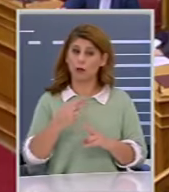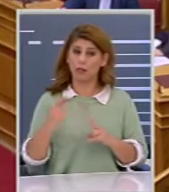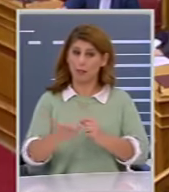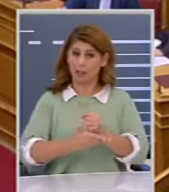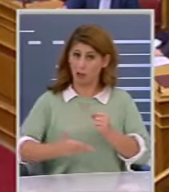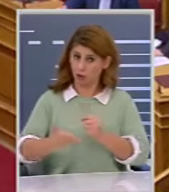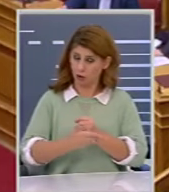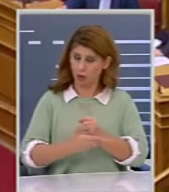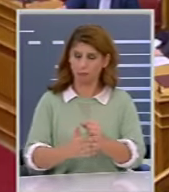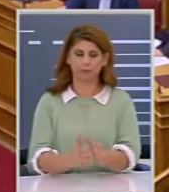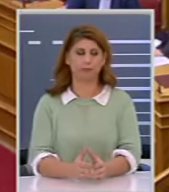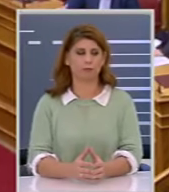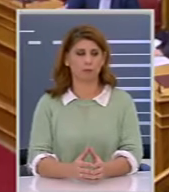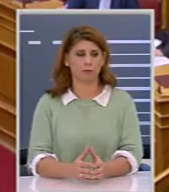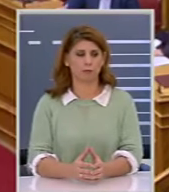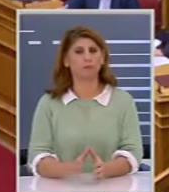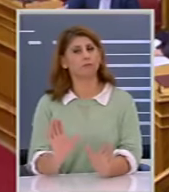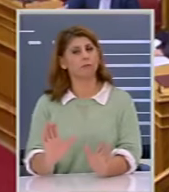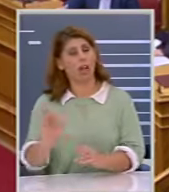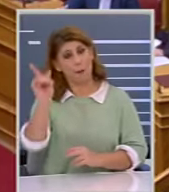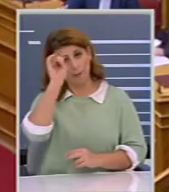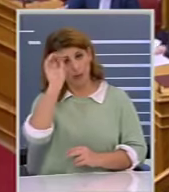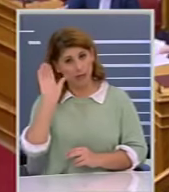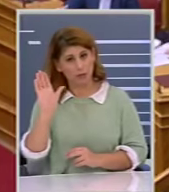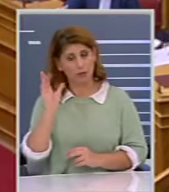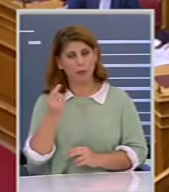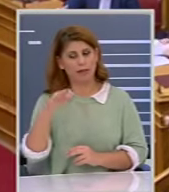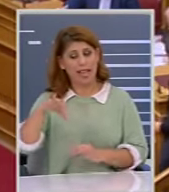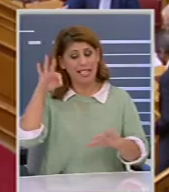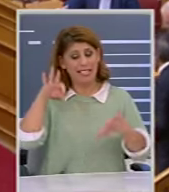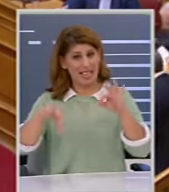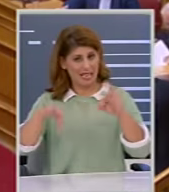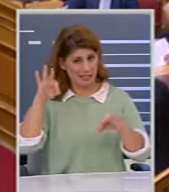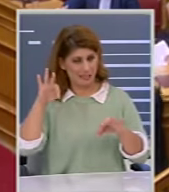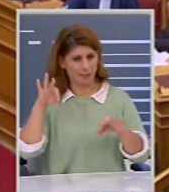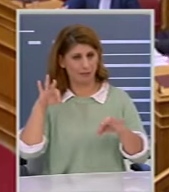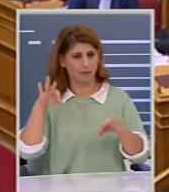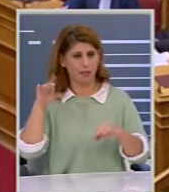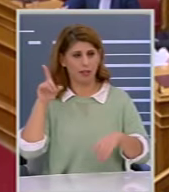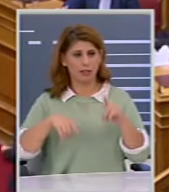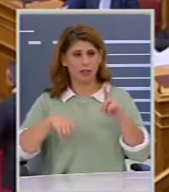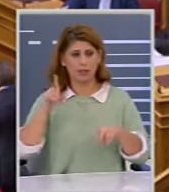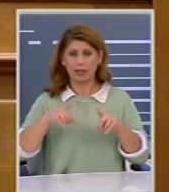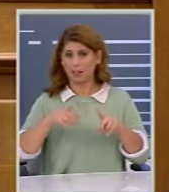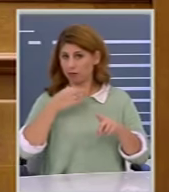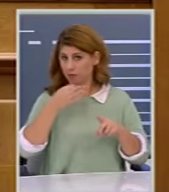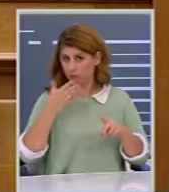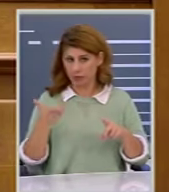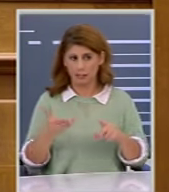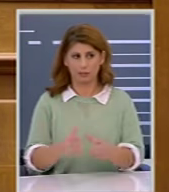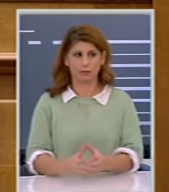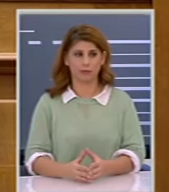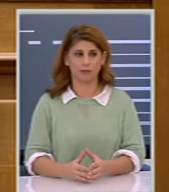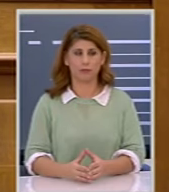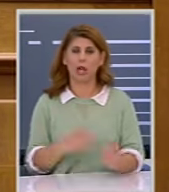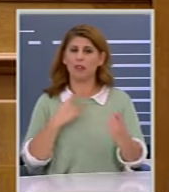αγροτικό, αν και οφείλω να ομολογήσω ότι με λίγες εξαιρέσεις σε κάποιες παρυφές λόγου ο